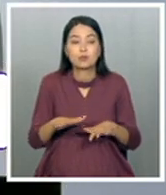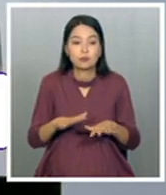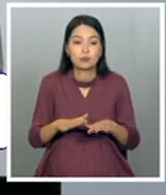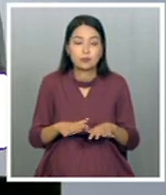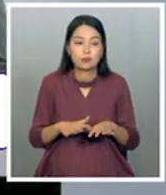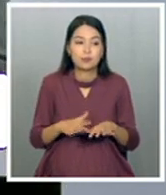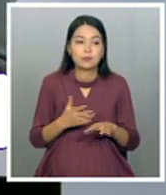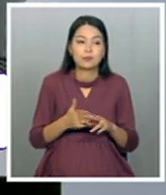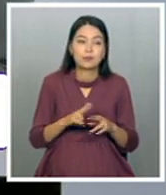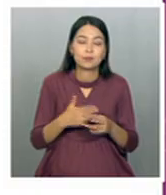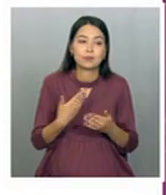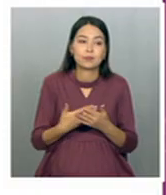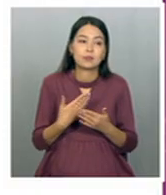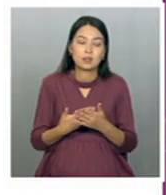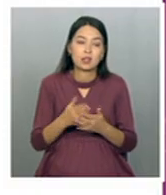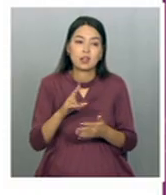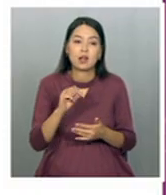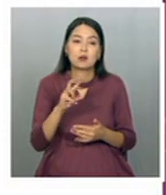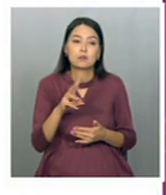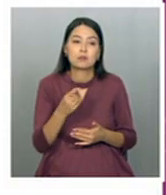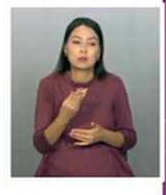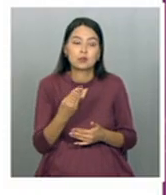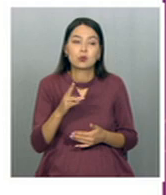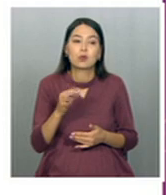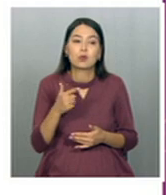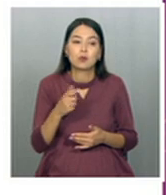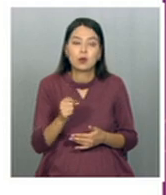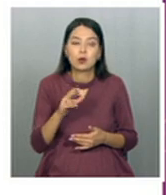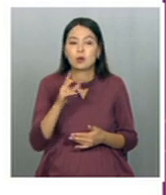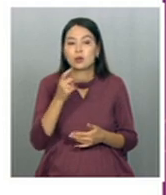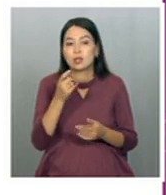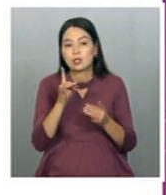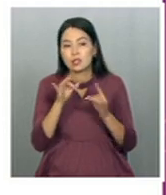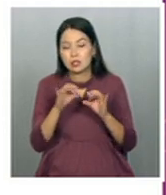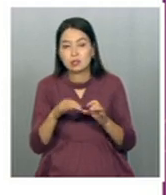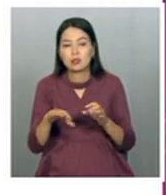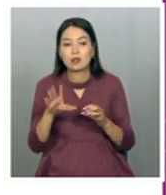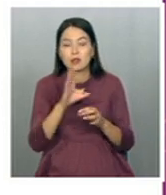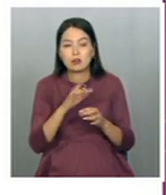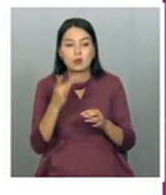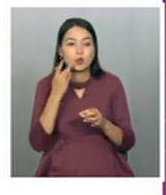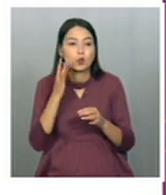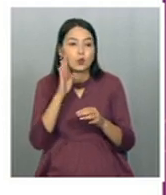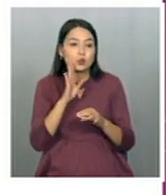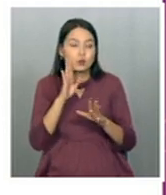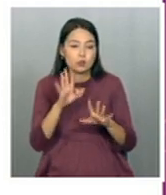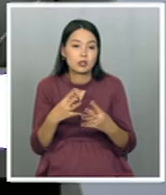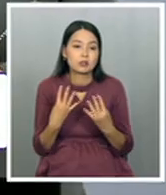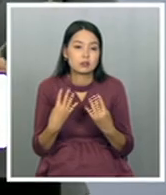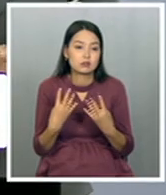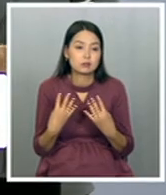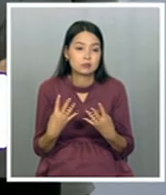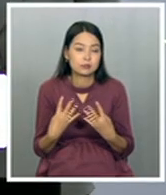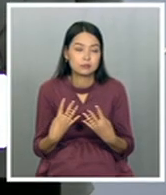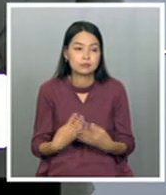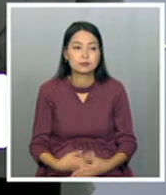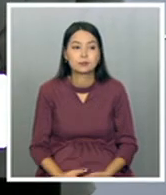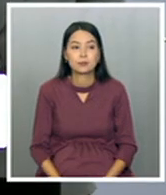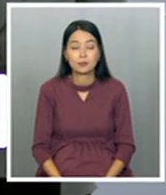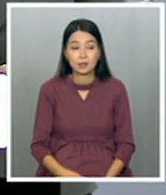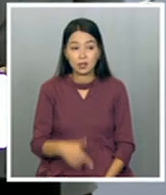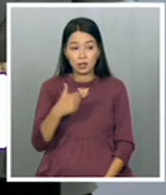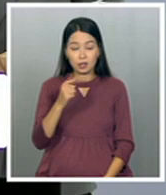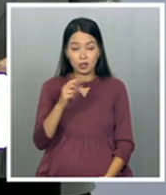өздеріңіз көріп тұрғандай, қамыс, қоға, күріш өсімдіктерінің төменгі бөлігі суда орналасады. Ал